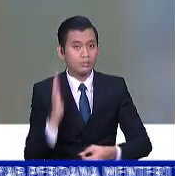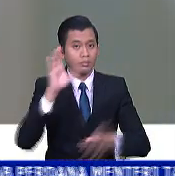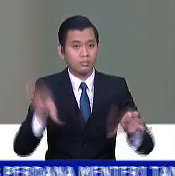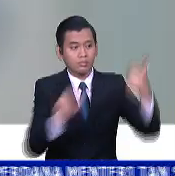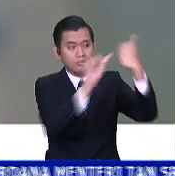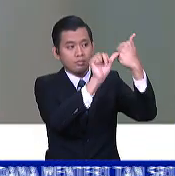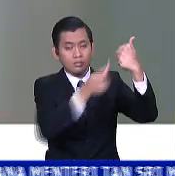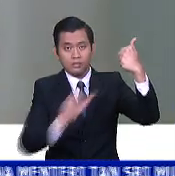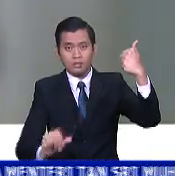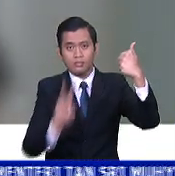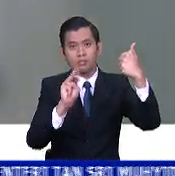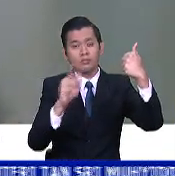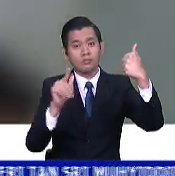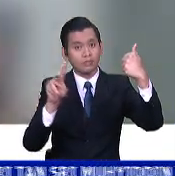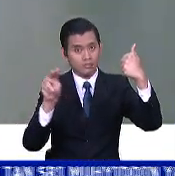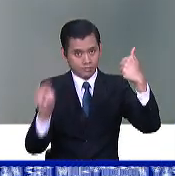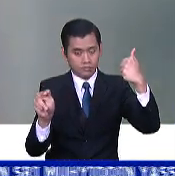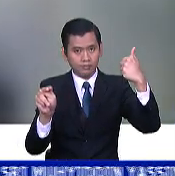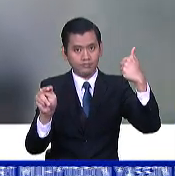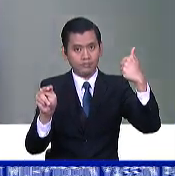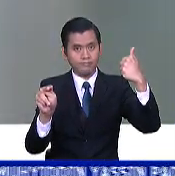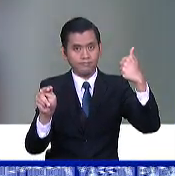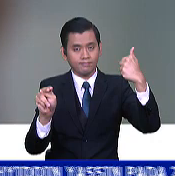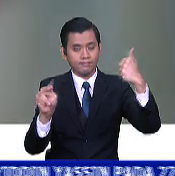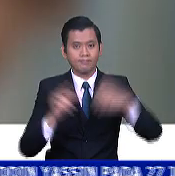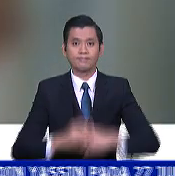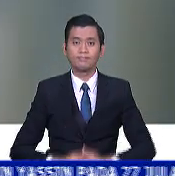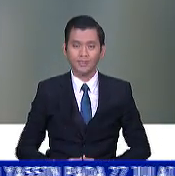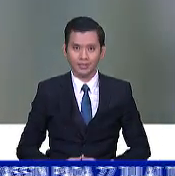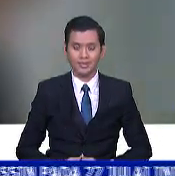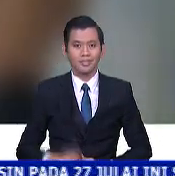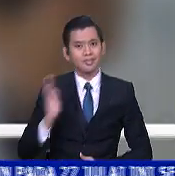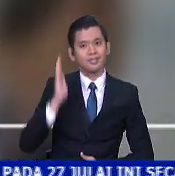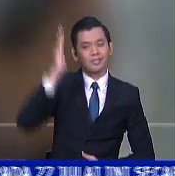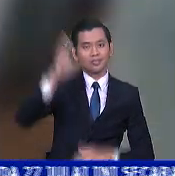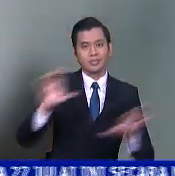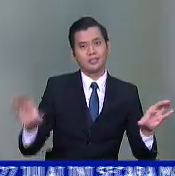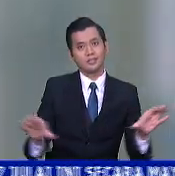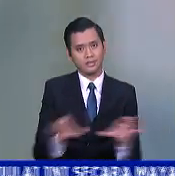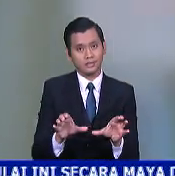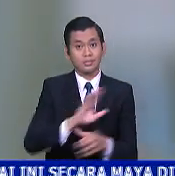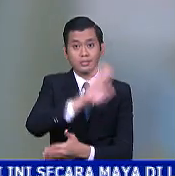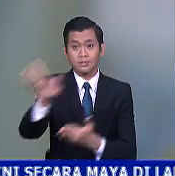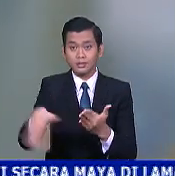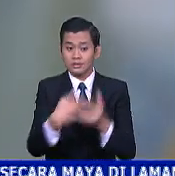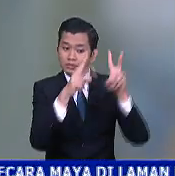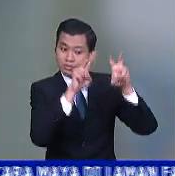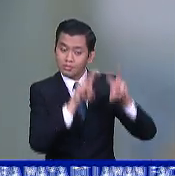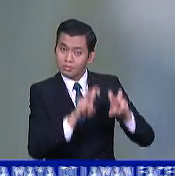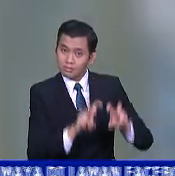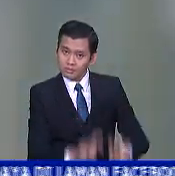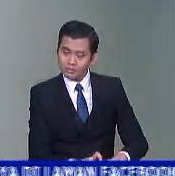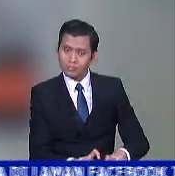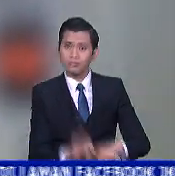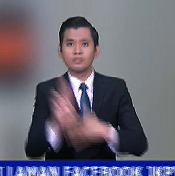jawatankuasa teknikal majelis keselamatan negara MKN ia akan dibuat secara menyeluruh bagi menilai